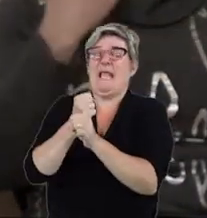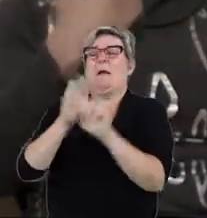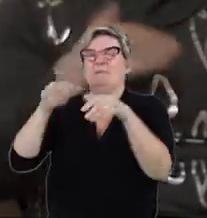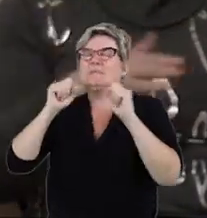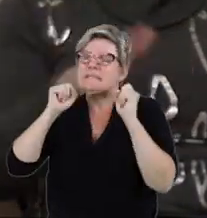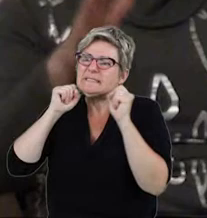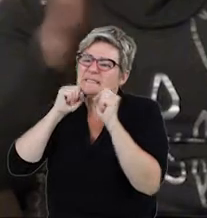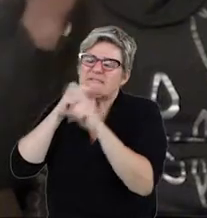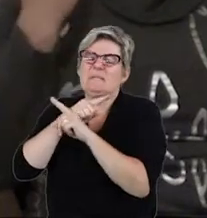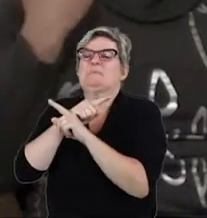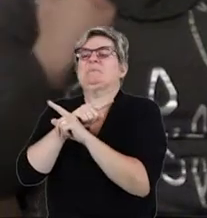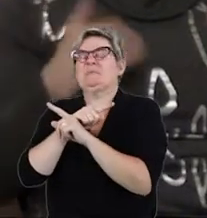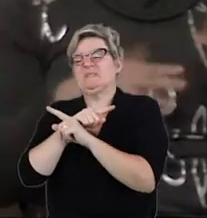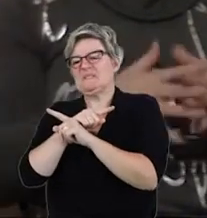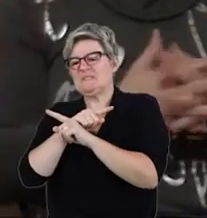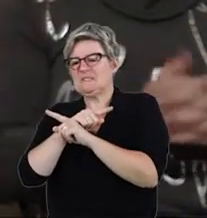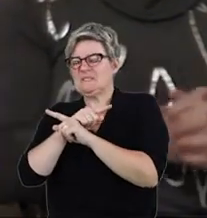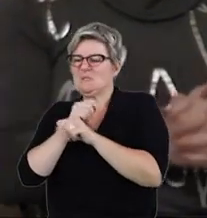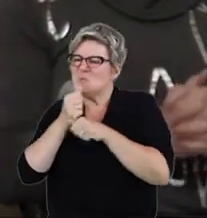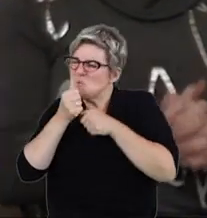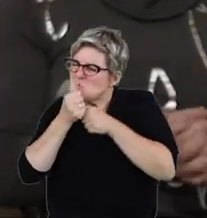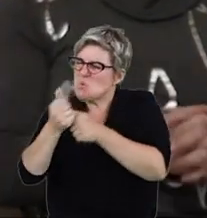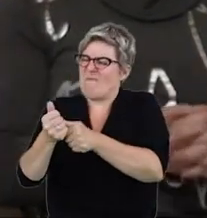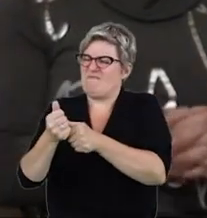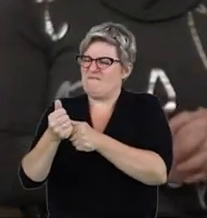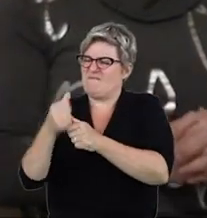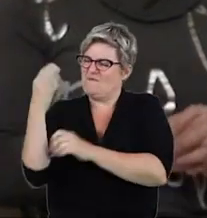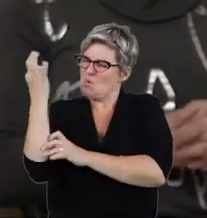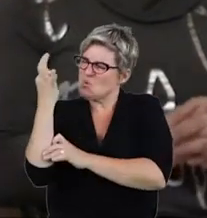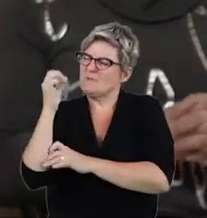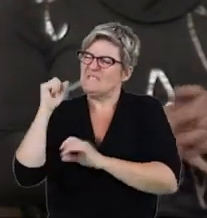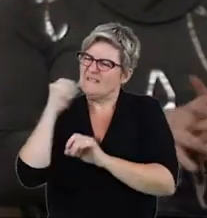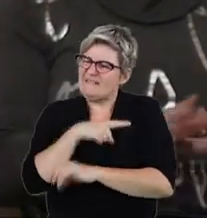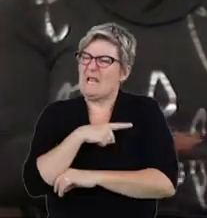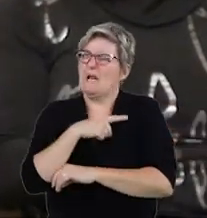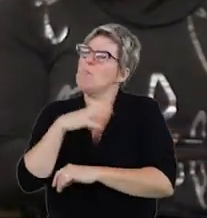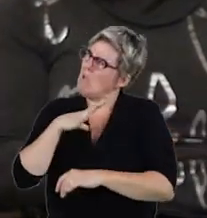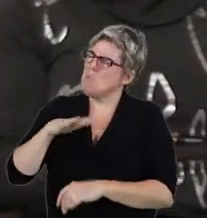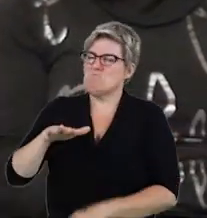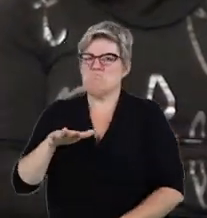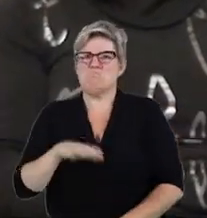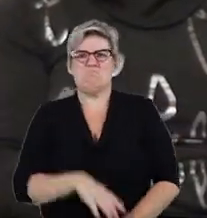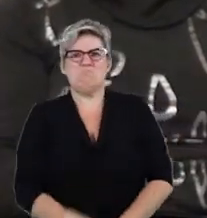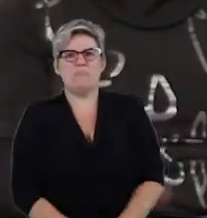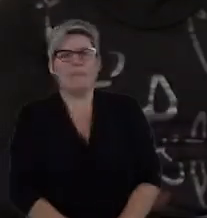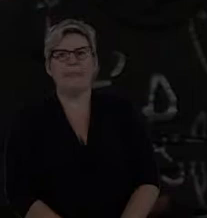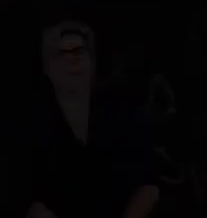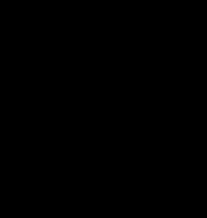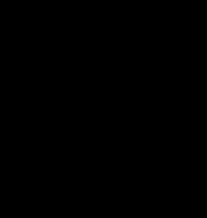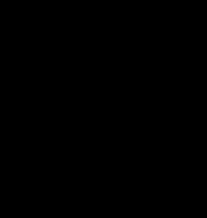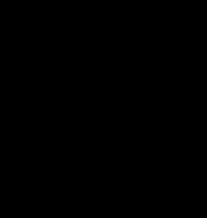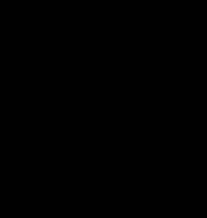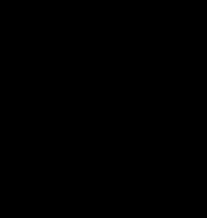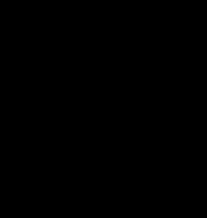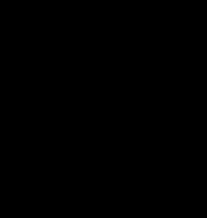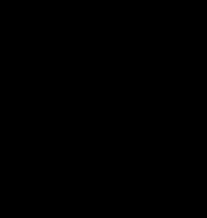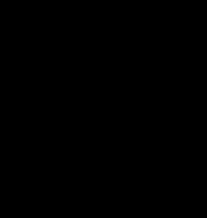recommencé, puis 6e année, puis là, elle avait un petit peu de misère à suivre encore, mais c'était quand même pas si mal.